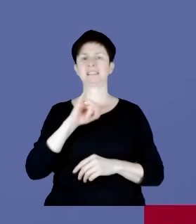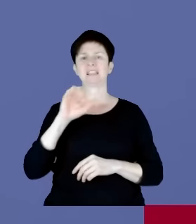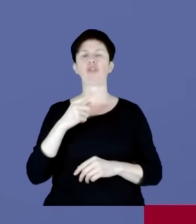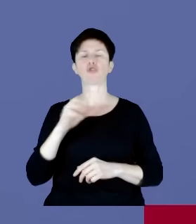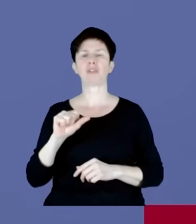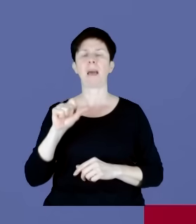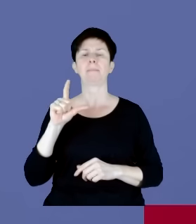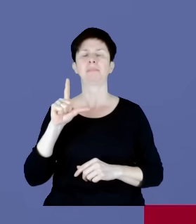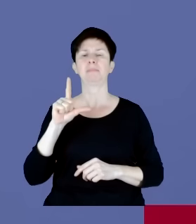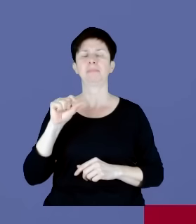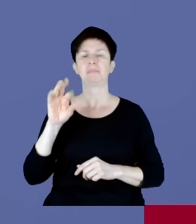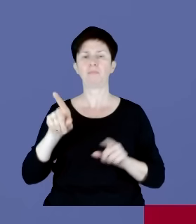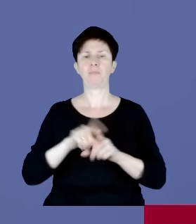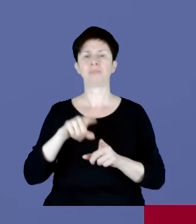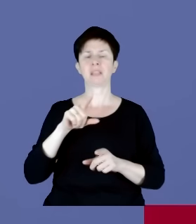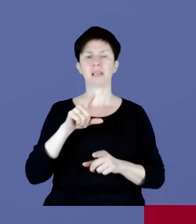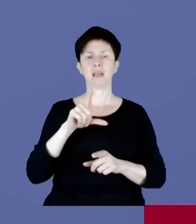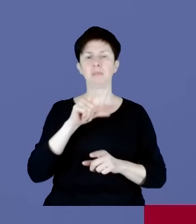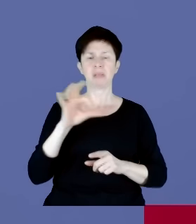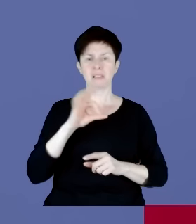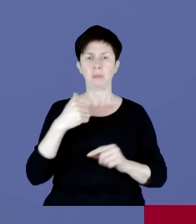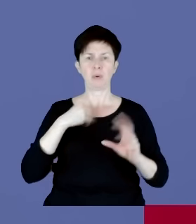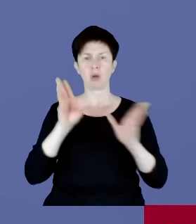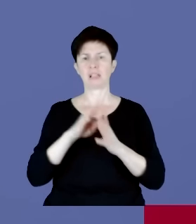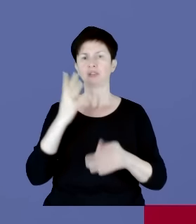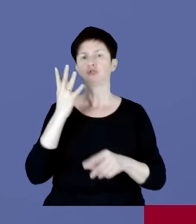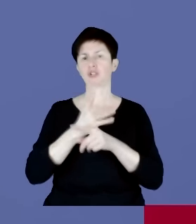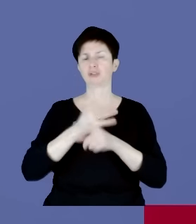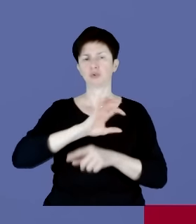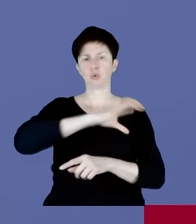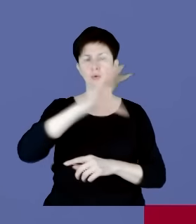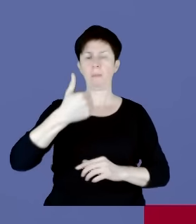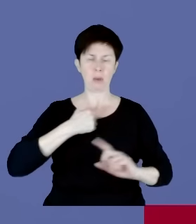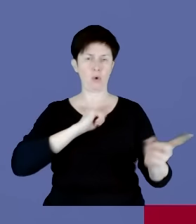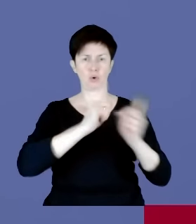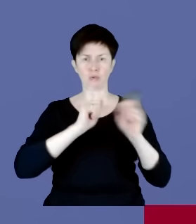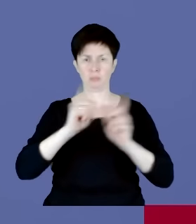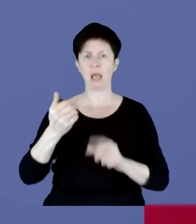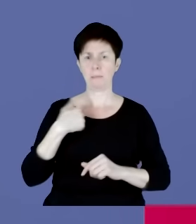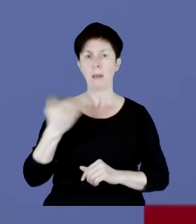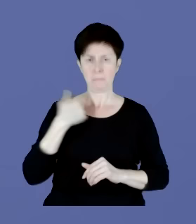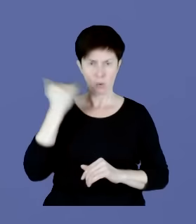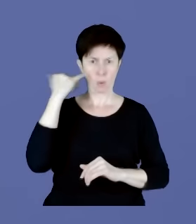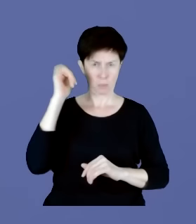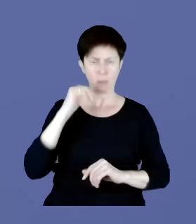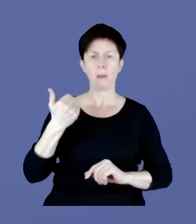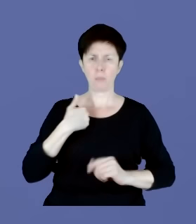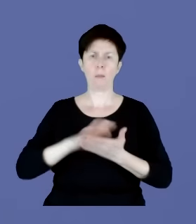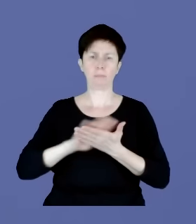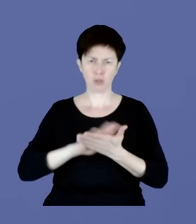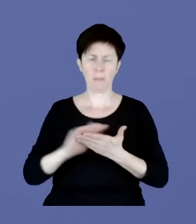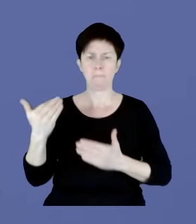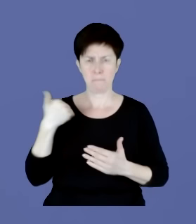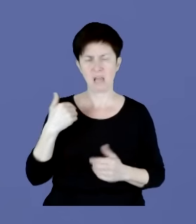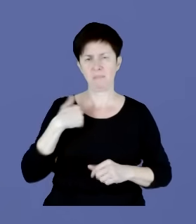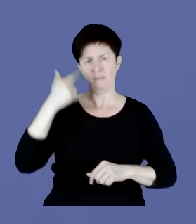czasie pandemii spotykaliśmy się z ponad 40 branżami. To z nimi rozmawialiśmy. Popełniliśmy błędy i za nie przeprosiliśmy i też wiedzieliśmy, że będą konsekwencje tych